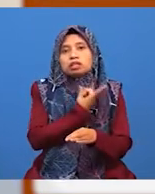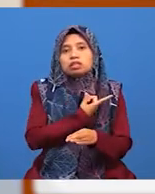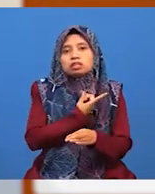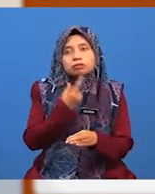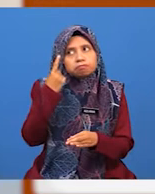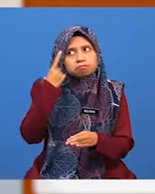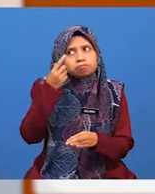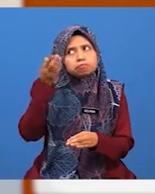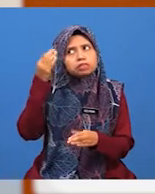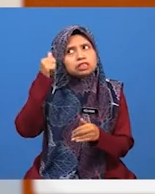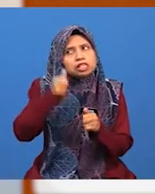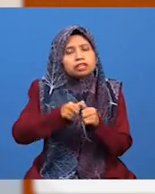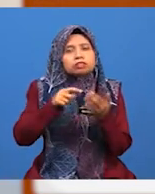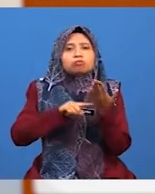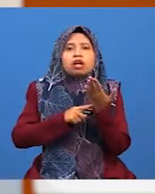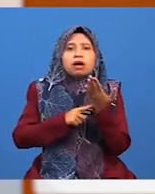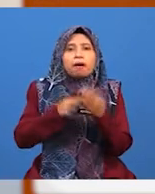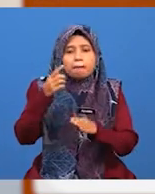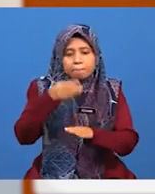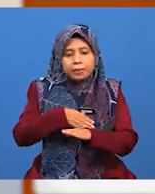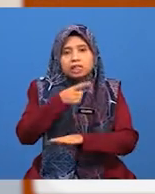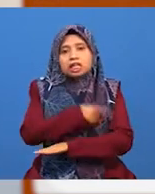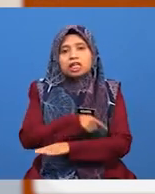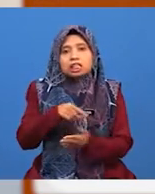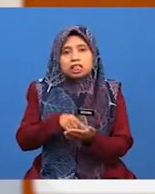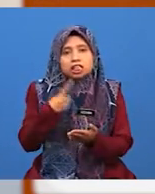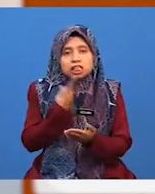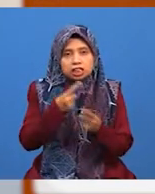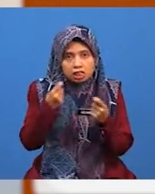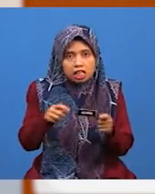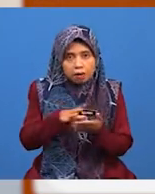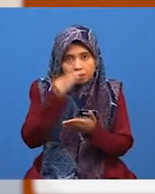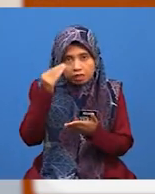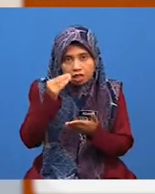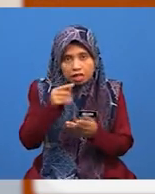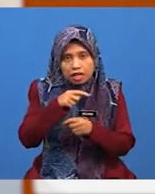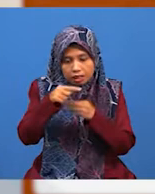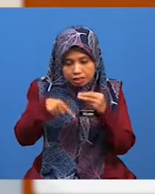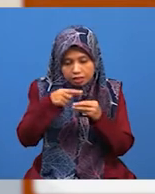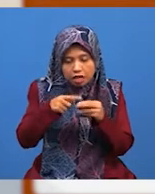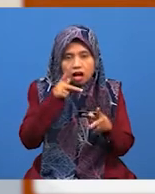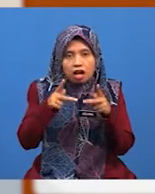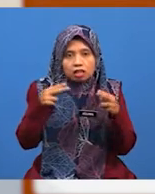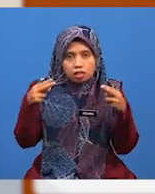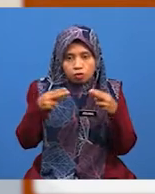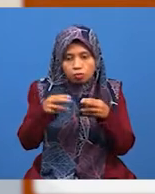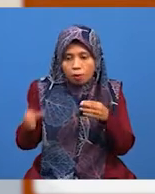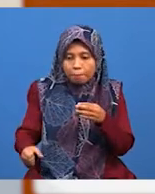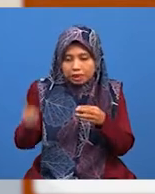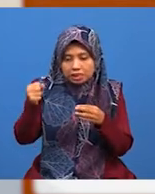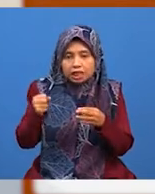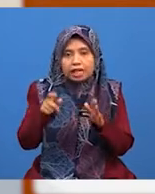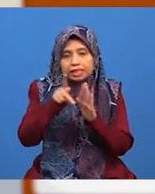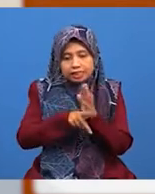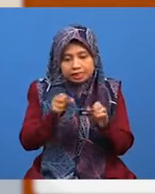kita imbas kembali. Pada hari ini, kita telah belajar tentang kata hubung